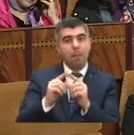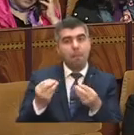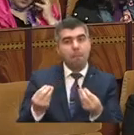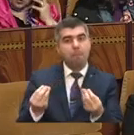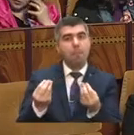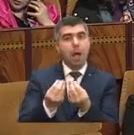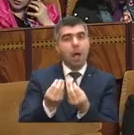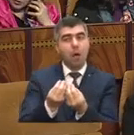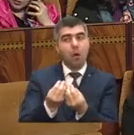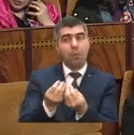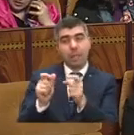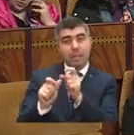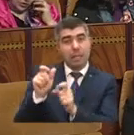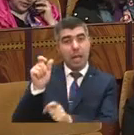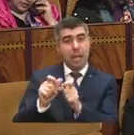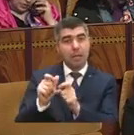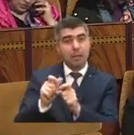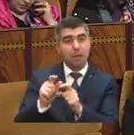العمل الجيد.